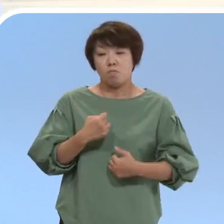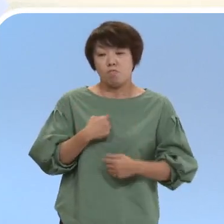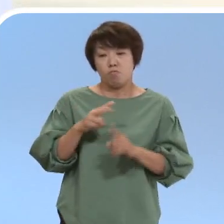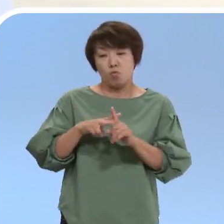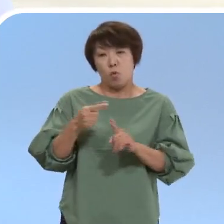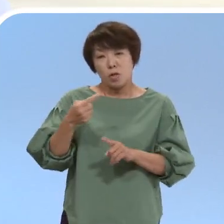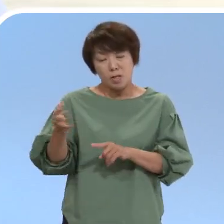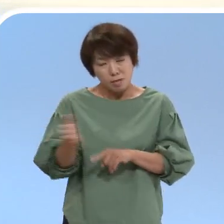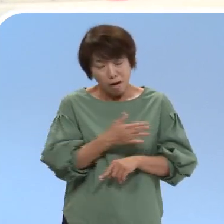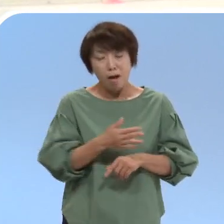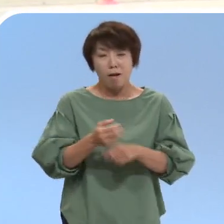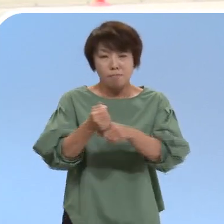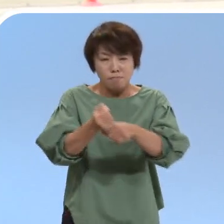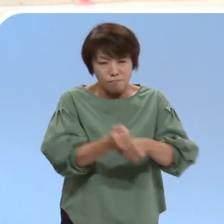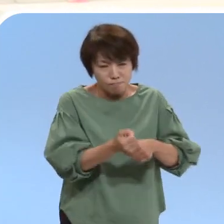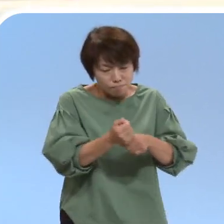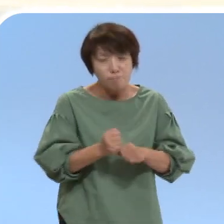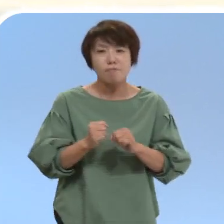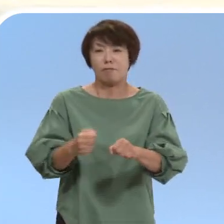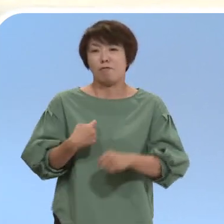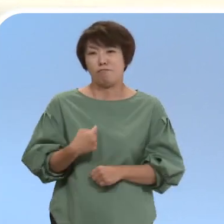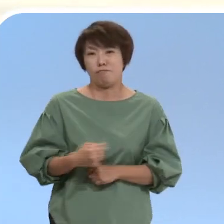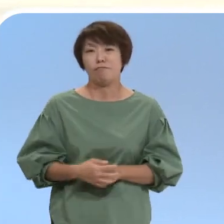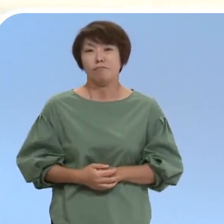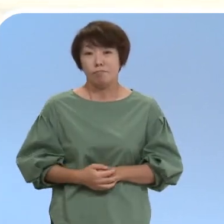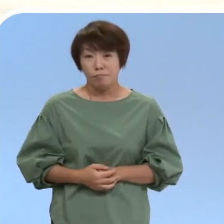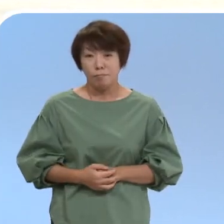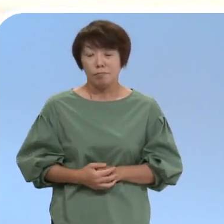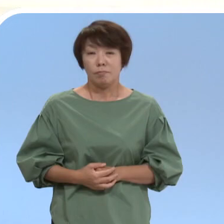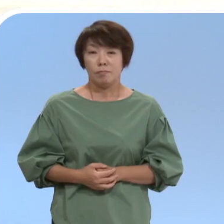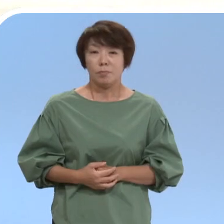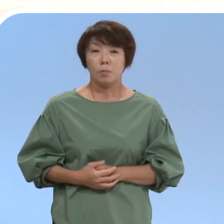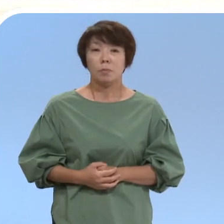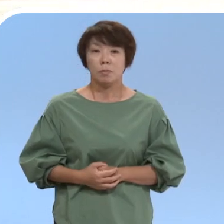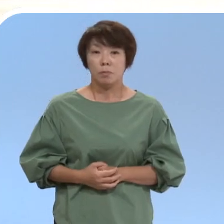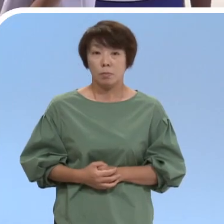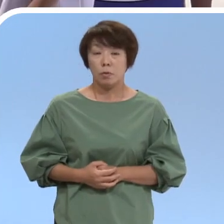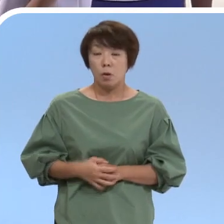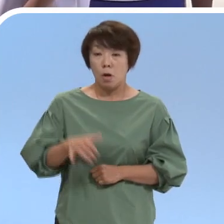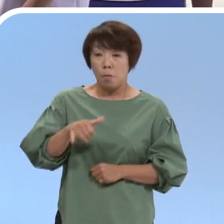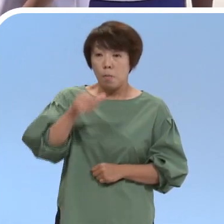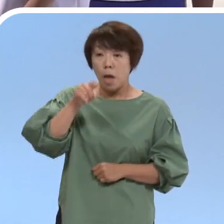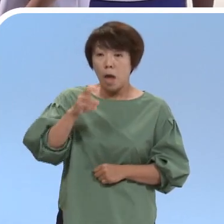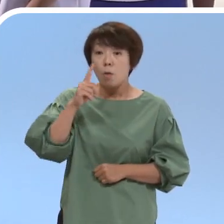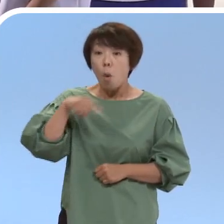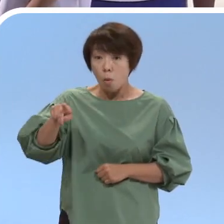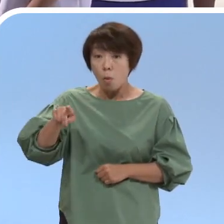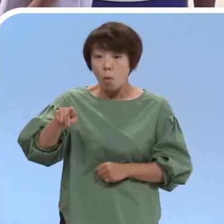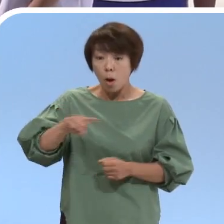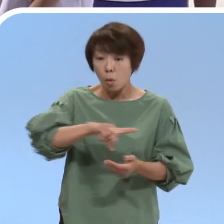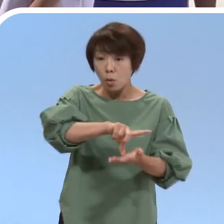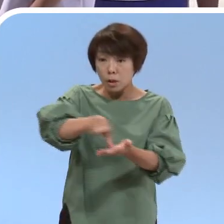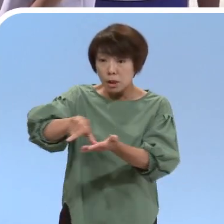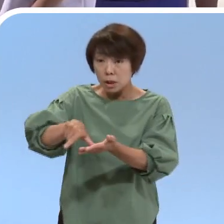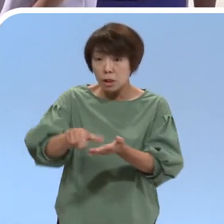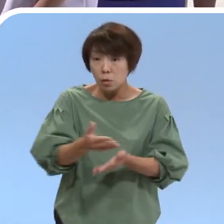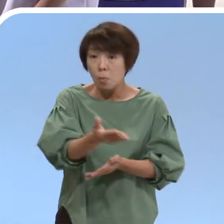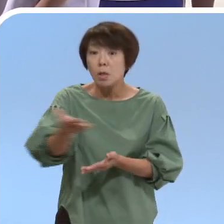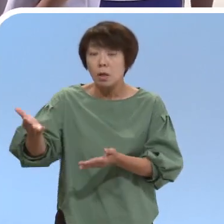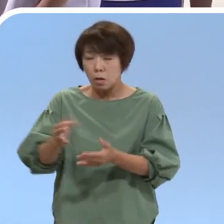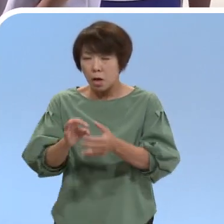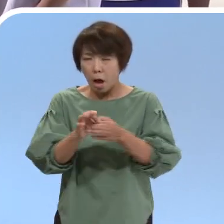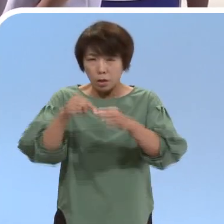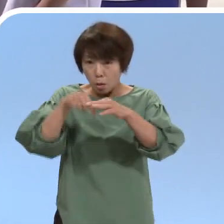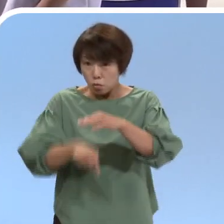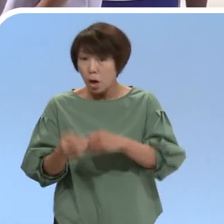はい、その小学1年生から乗ってました。 へー、ペーロンっていうのはこの辺りの方にはも